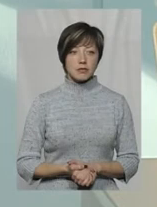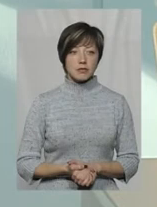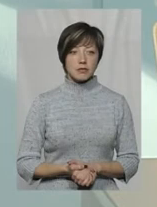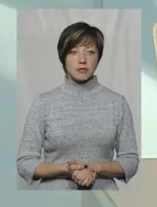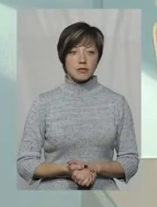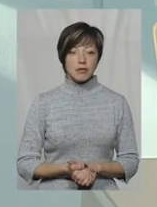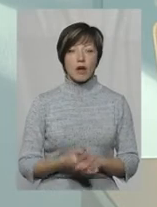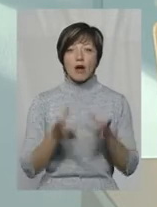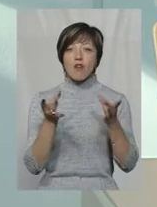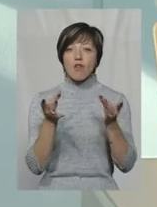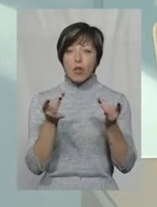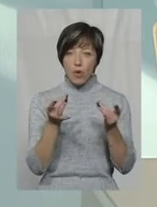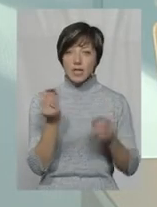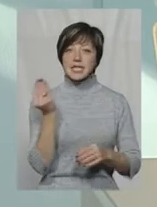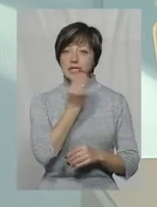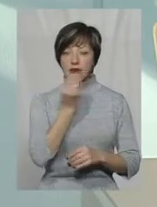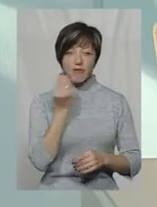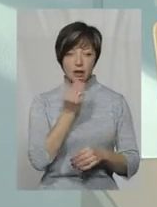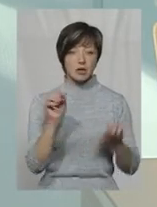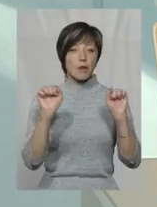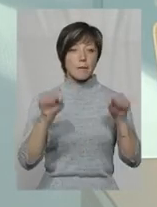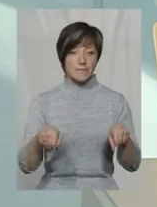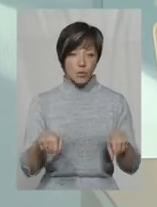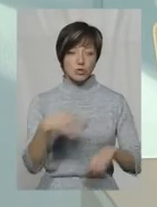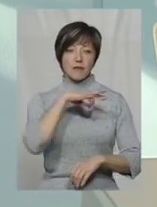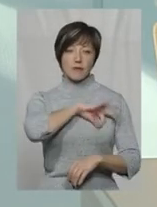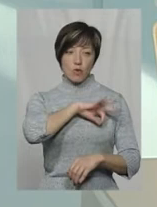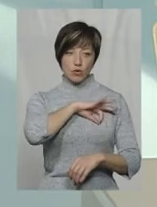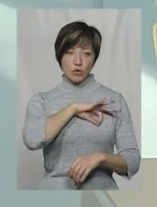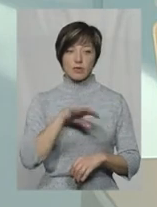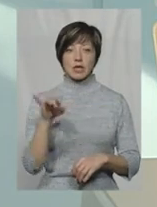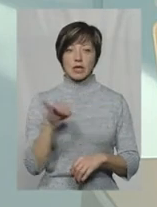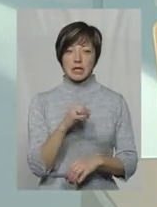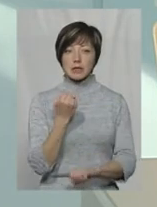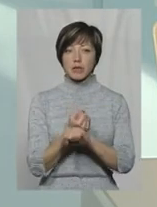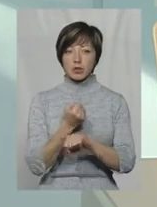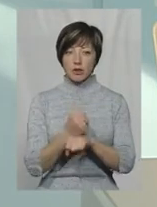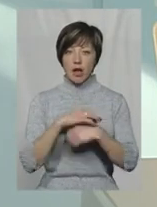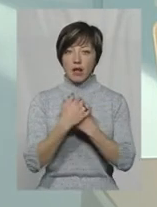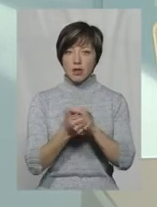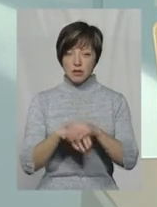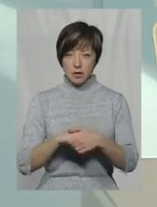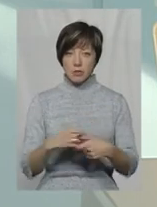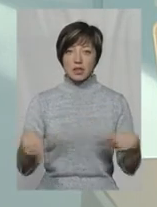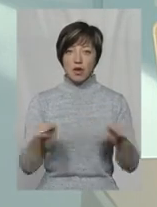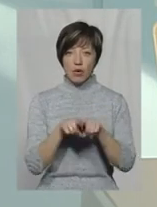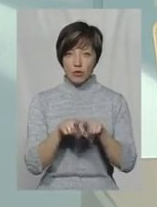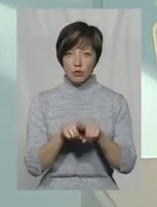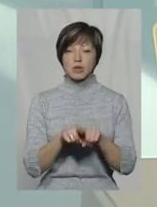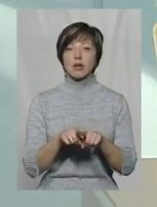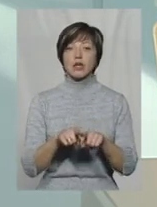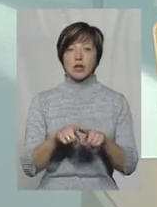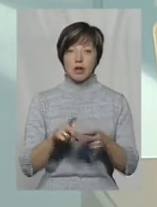Вологі серветки також можна приміняти. Ілі спиртові, які антисептики, також вони